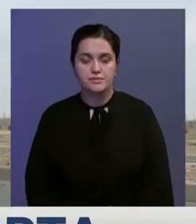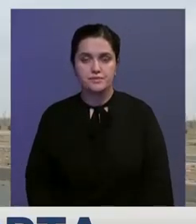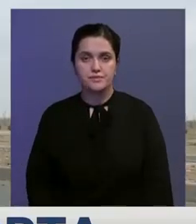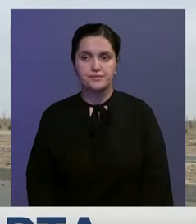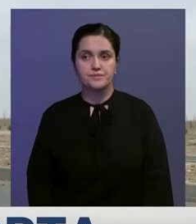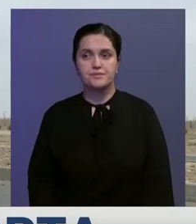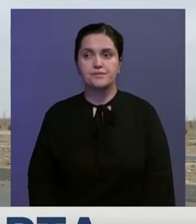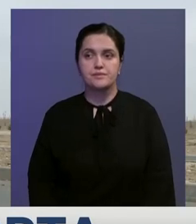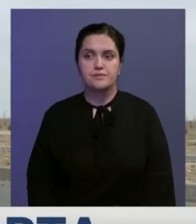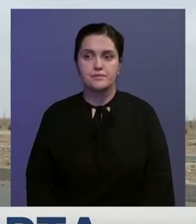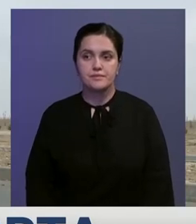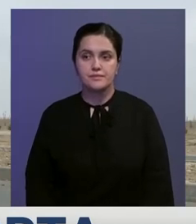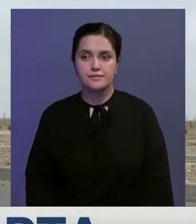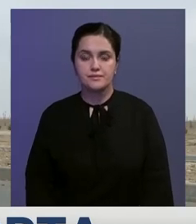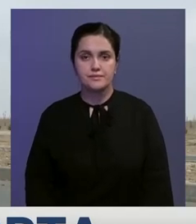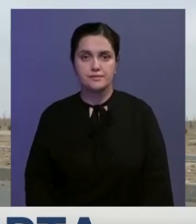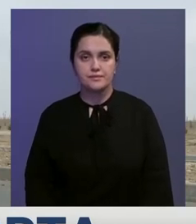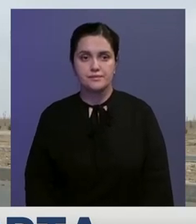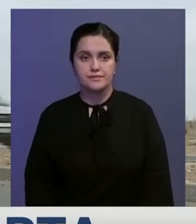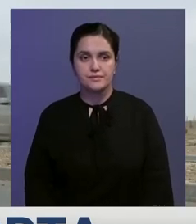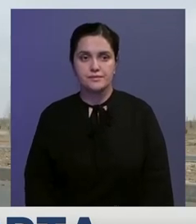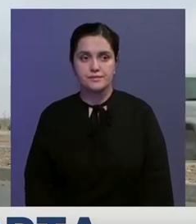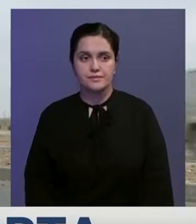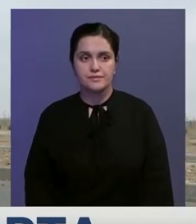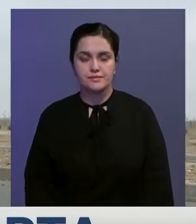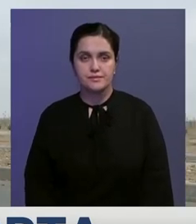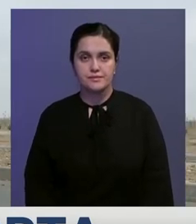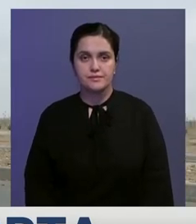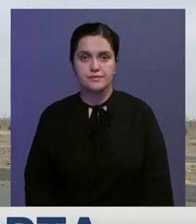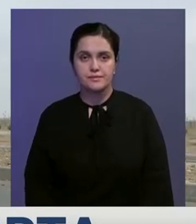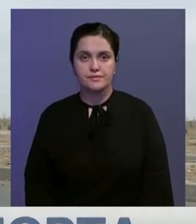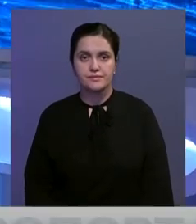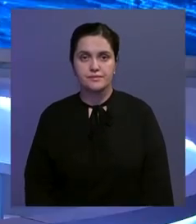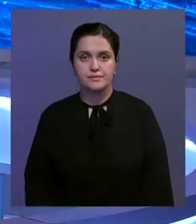Габитов, Ербулат Абишев, Хабар-24, Туркестан.